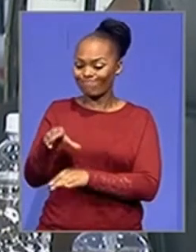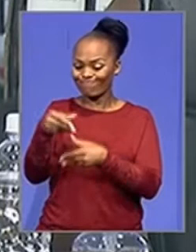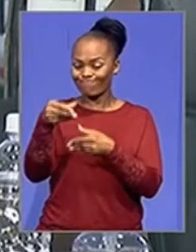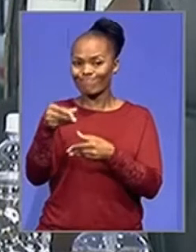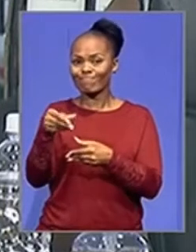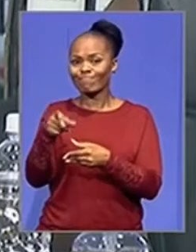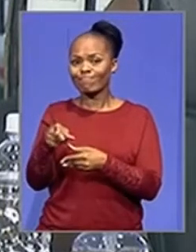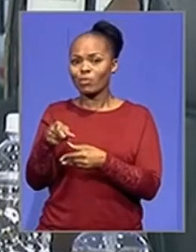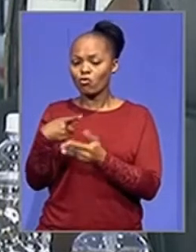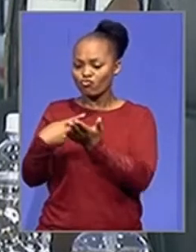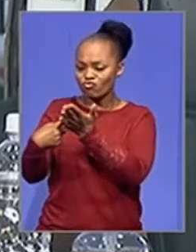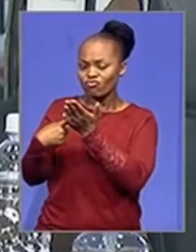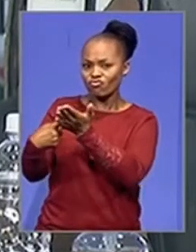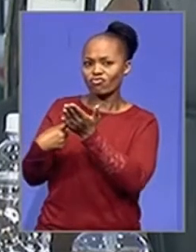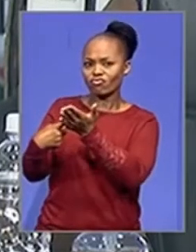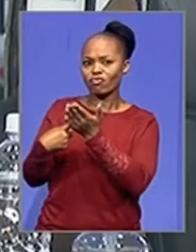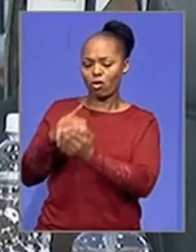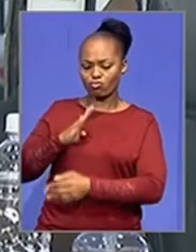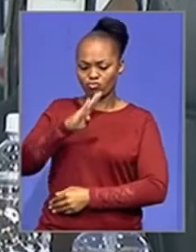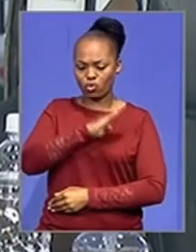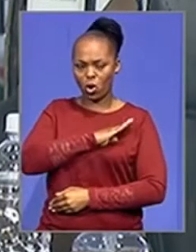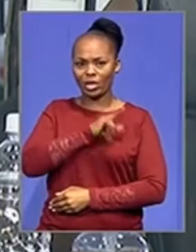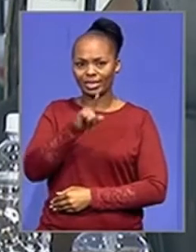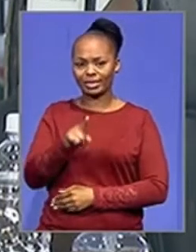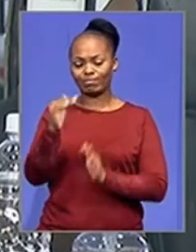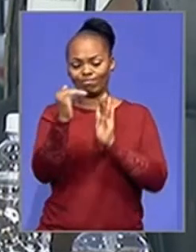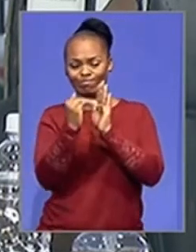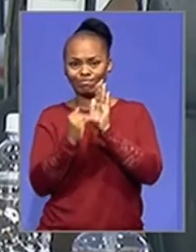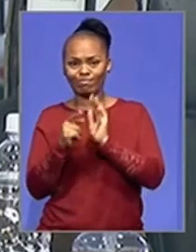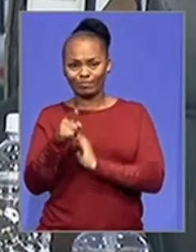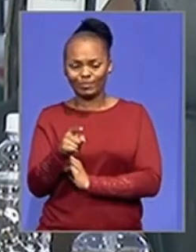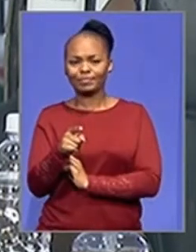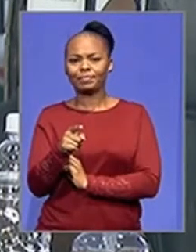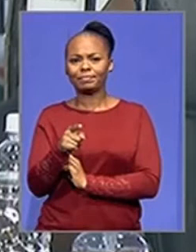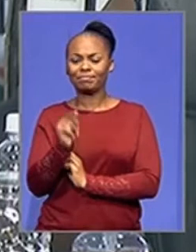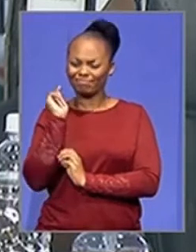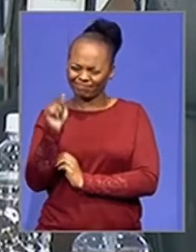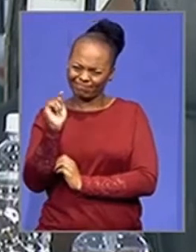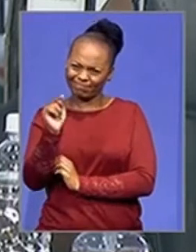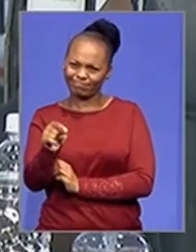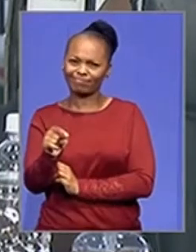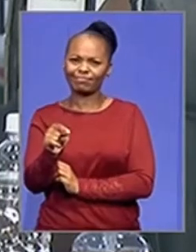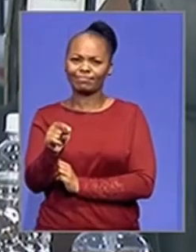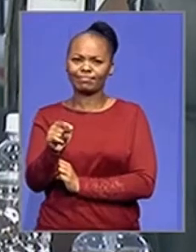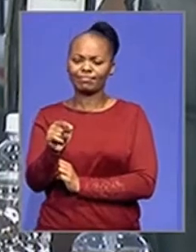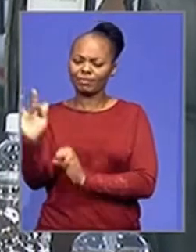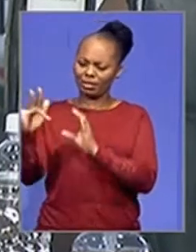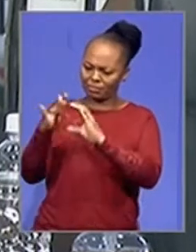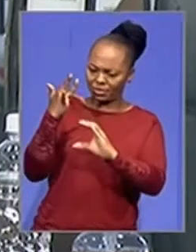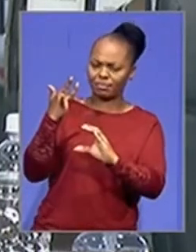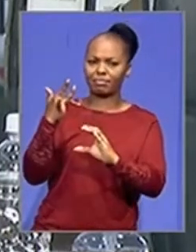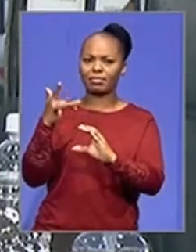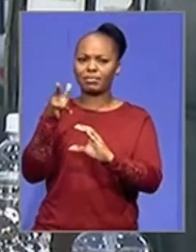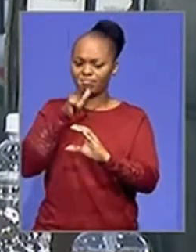the composition of the board subcommittees is what she had sent me. That is the